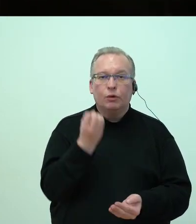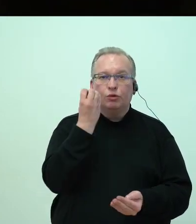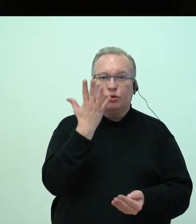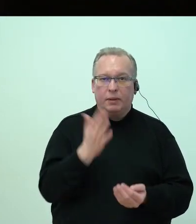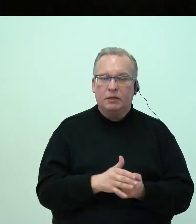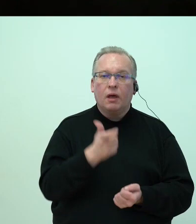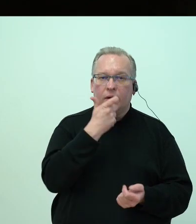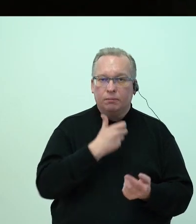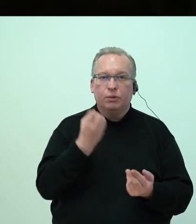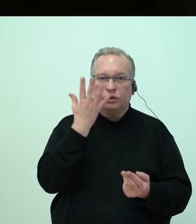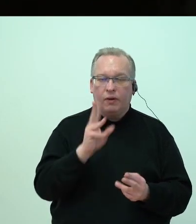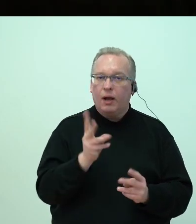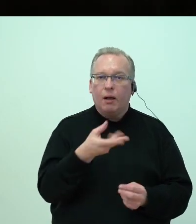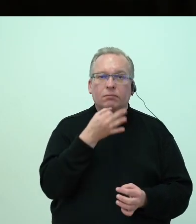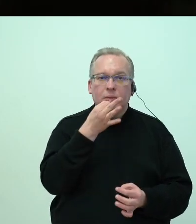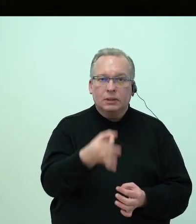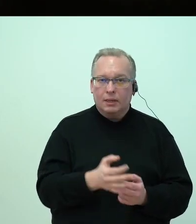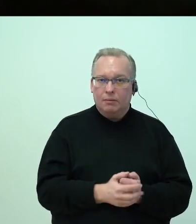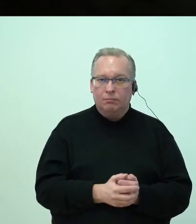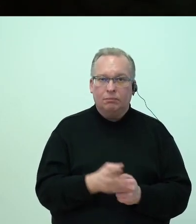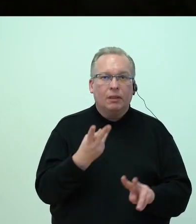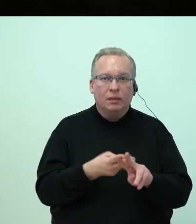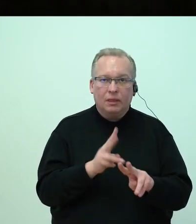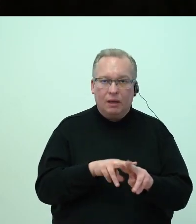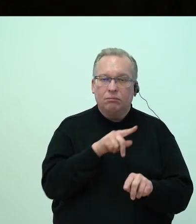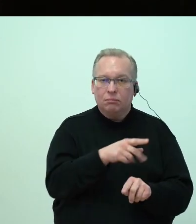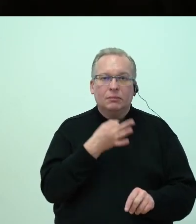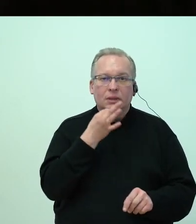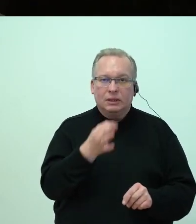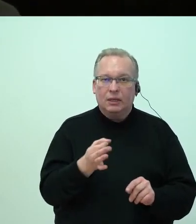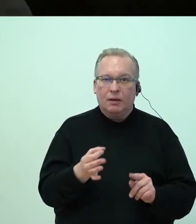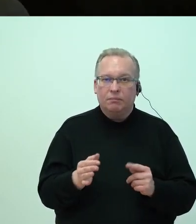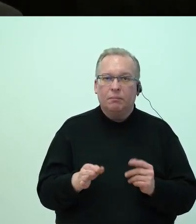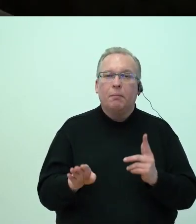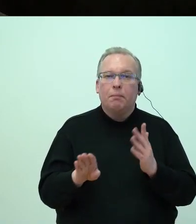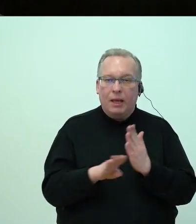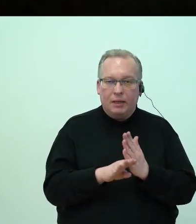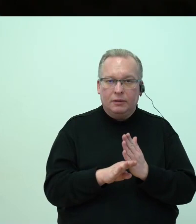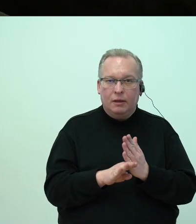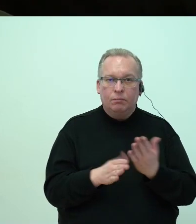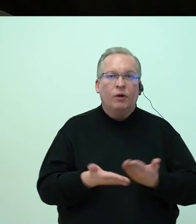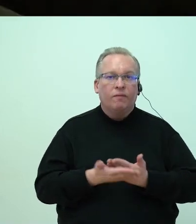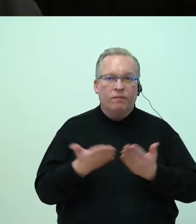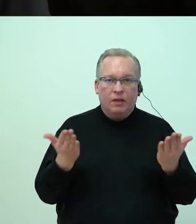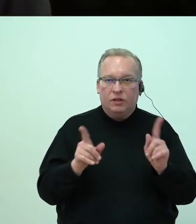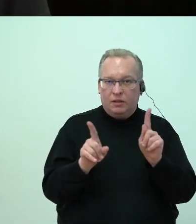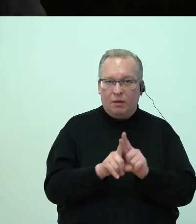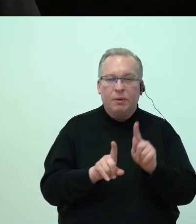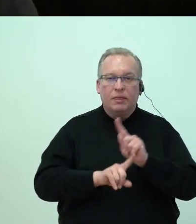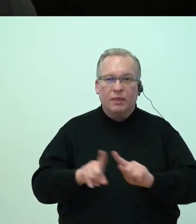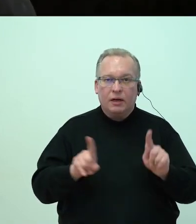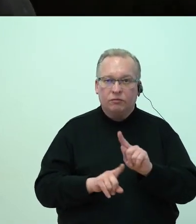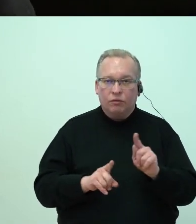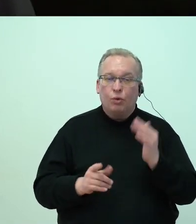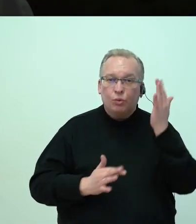suprasti ir rimtai suvokti, ką tu sakai, nes tai, ką tu sakai, padeda formuoti naują viešąjį naratyvą. Nes